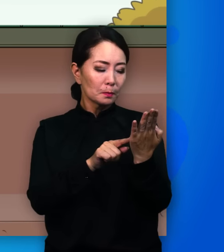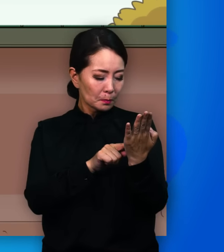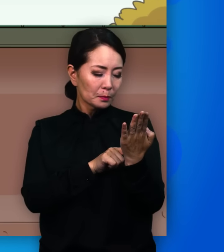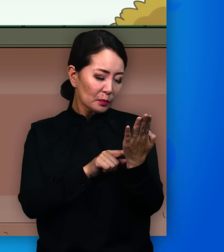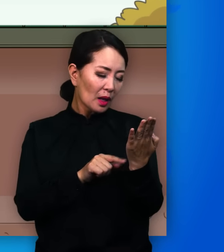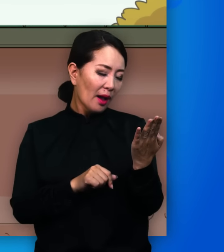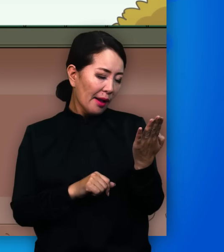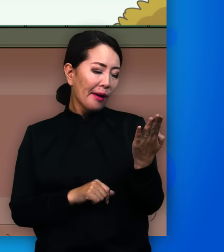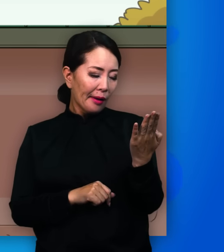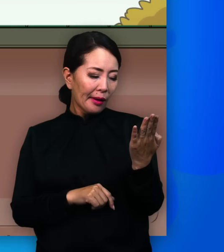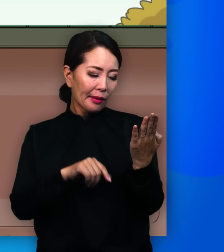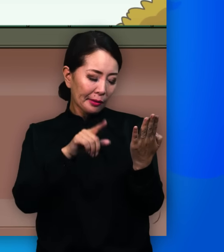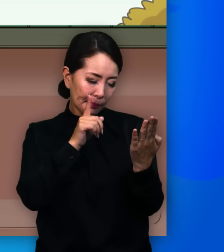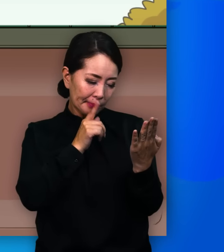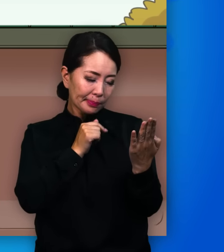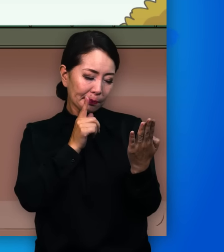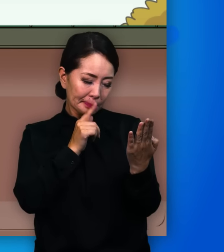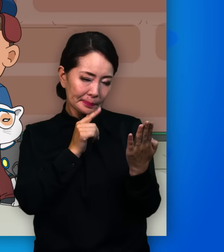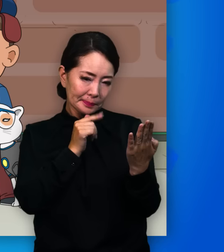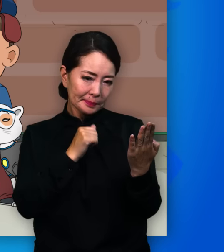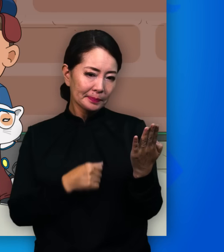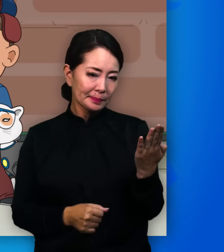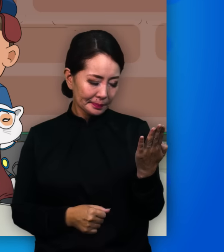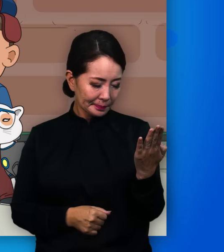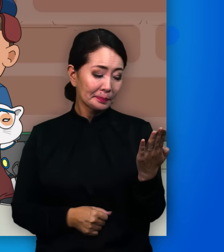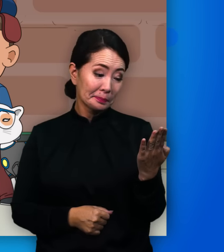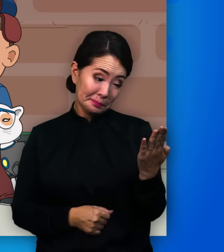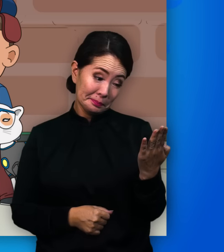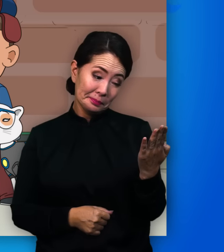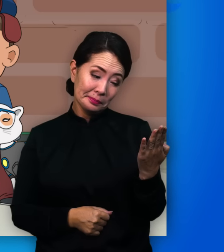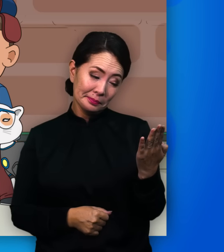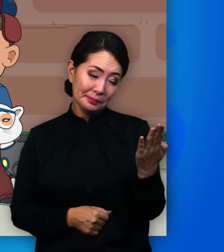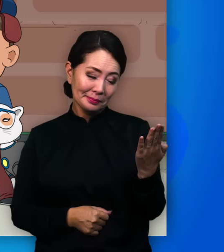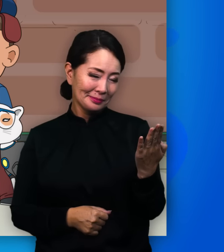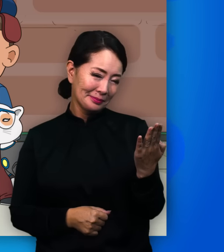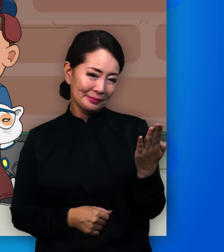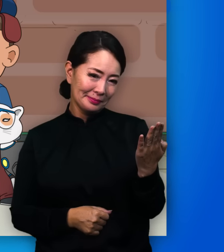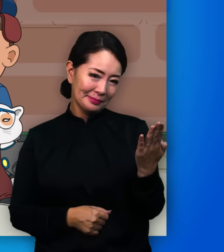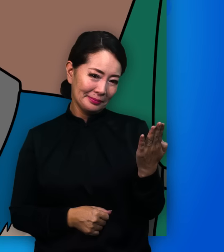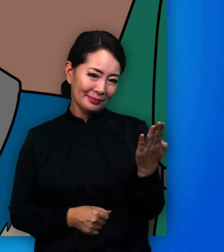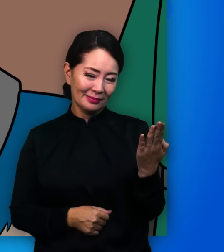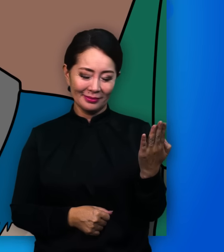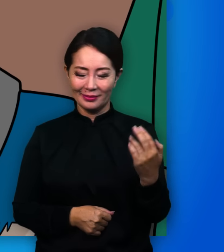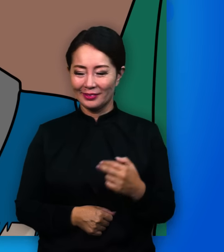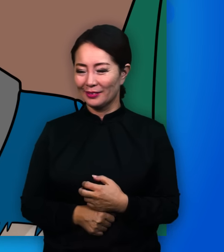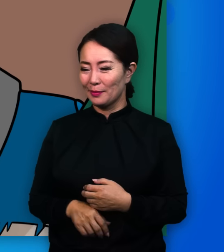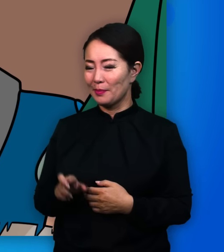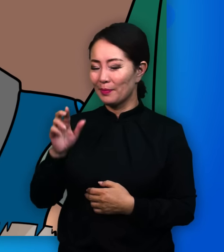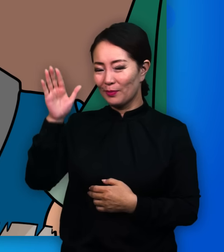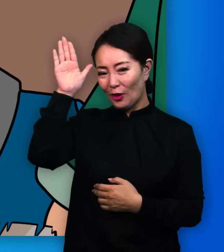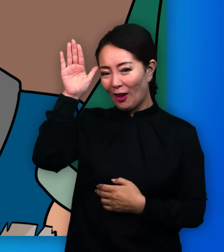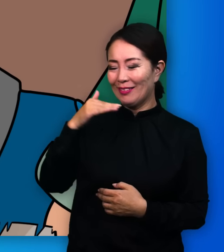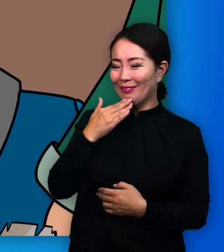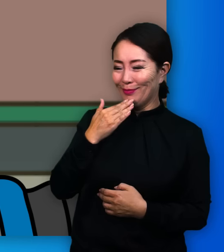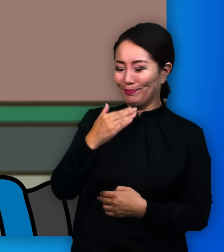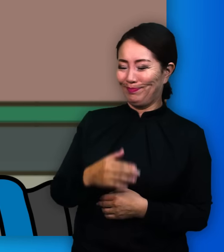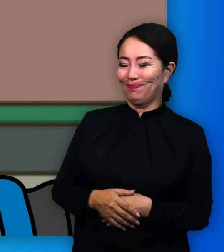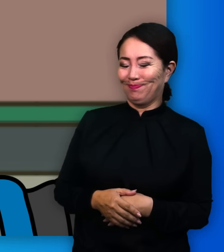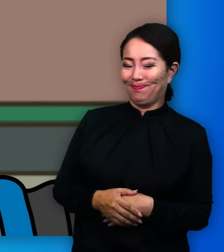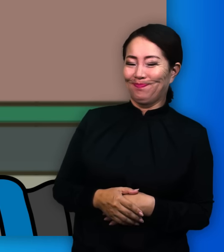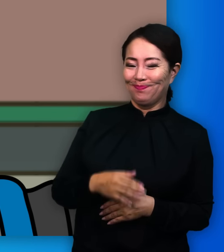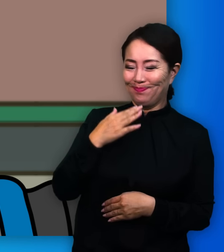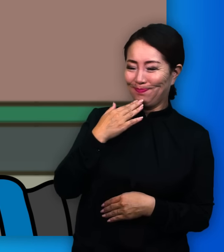шүү. ийм далан худалч маань эргэн тойрныхон хүмүүрт тусалж эхэлж байна. Өгшин хүнд